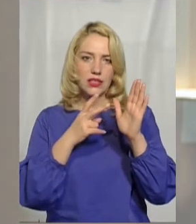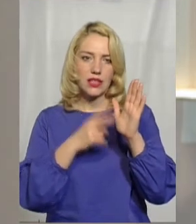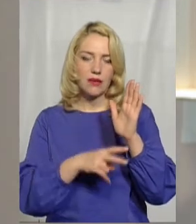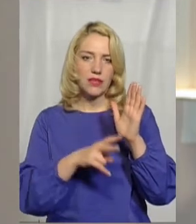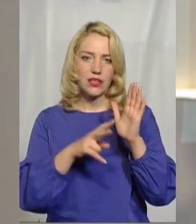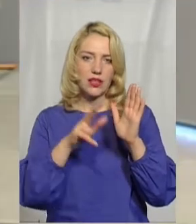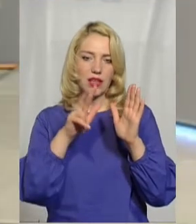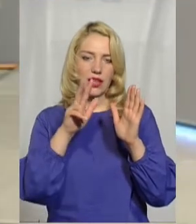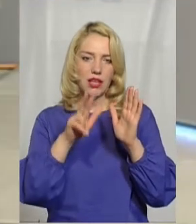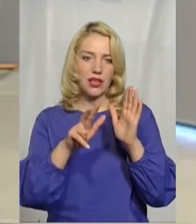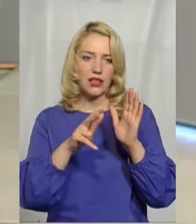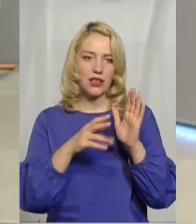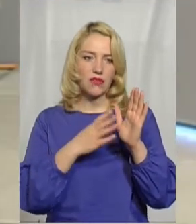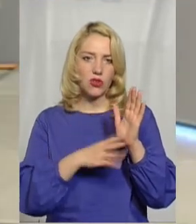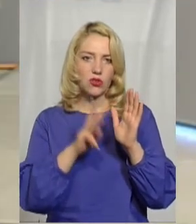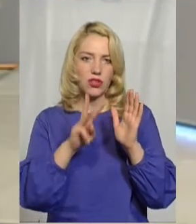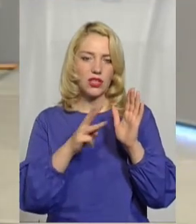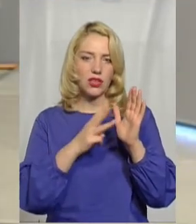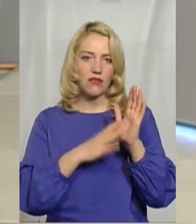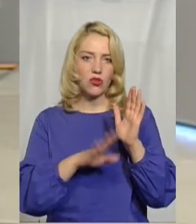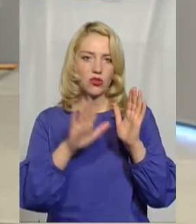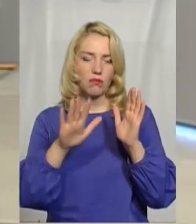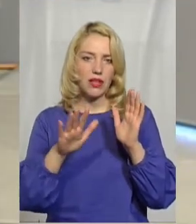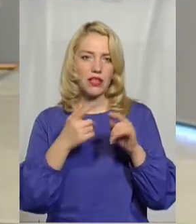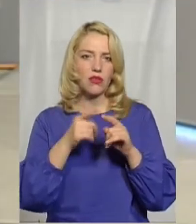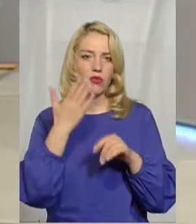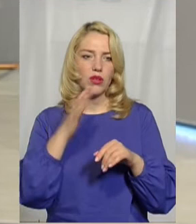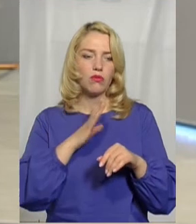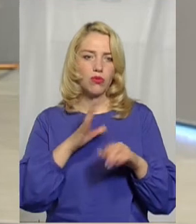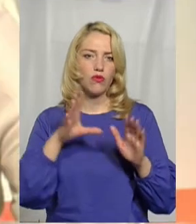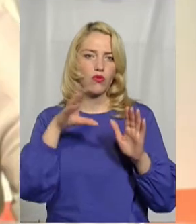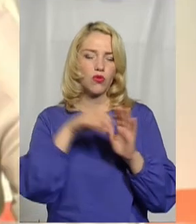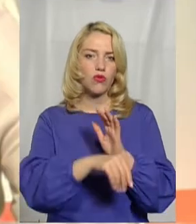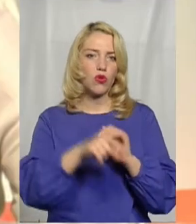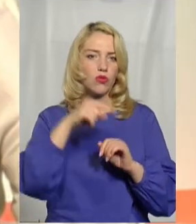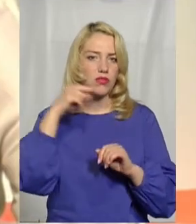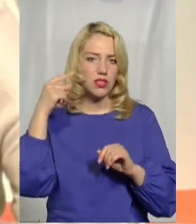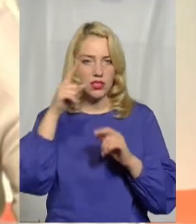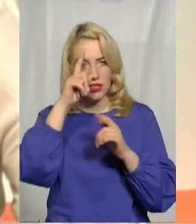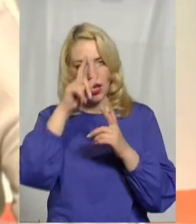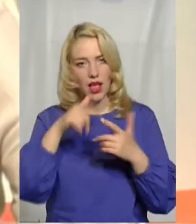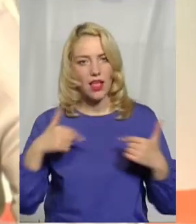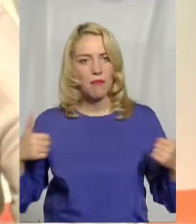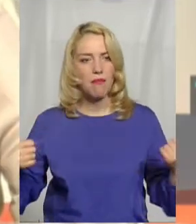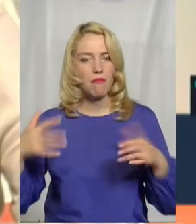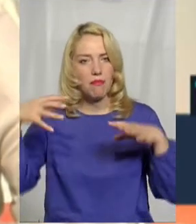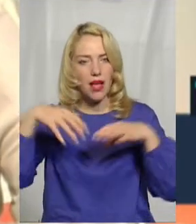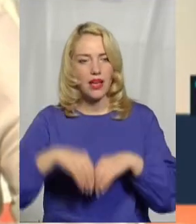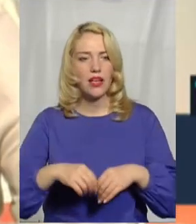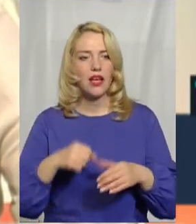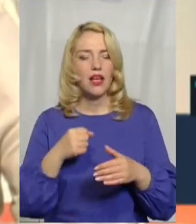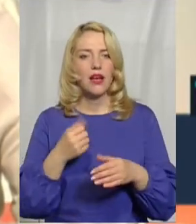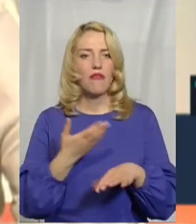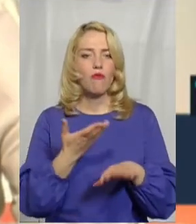з 93-95 рік, коли Поділля було приєднано до складу Російської імперії після поділу Польщі, і до сьогоднішнього